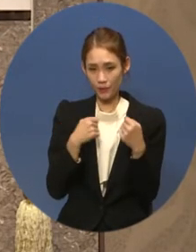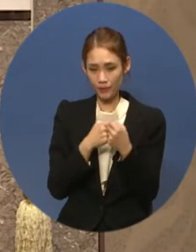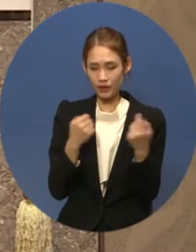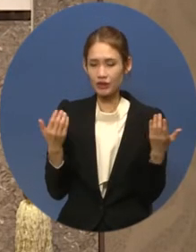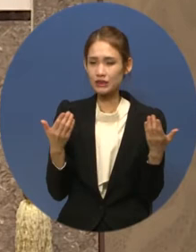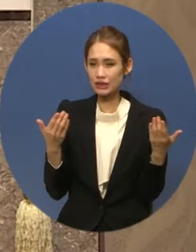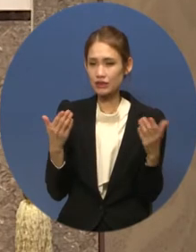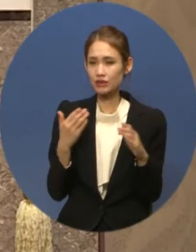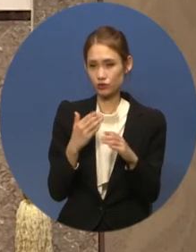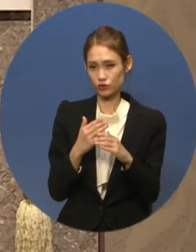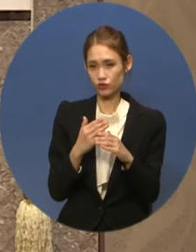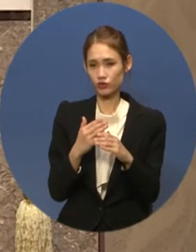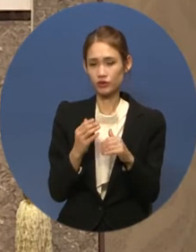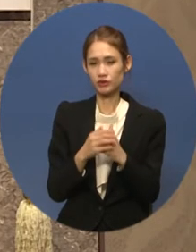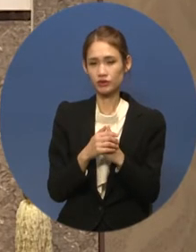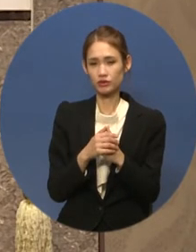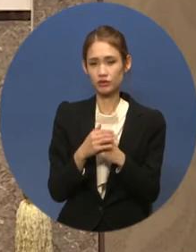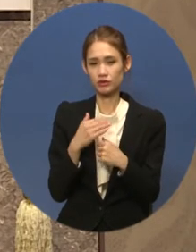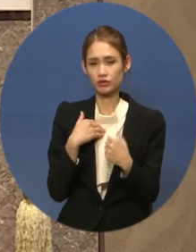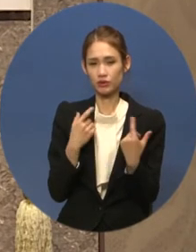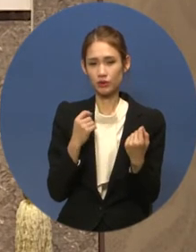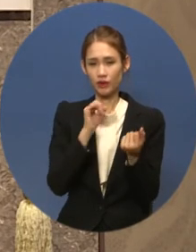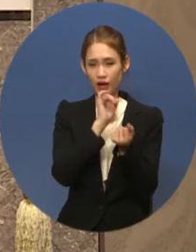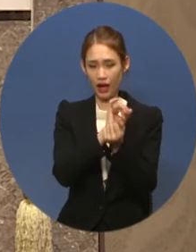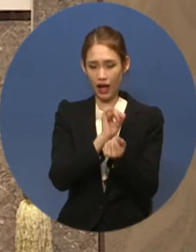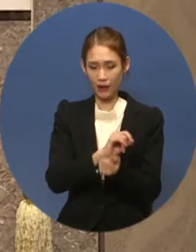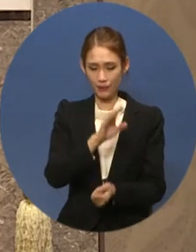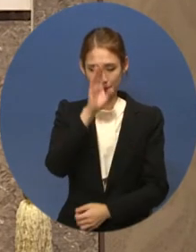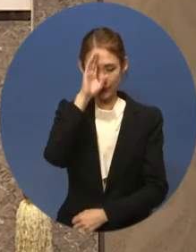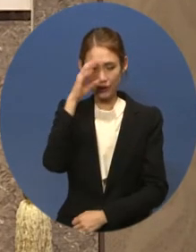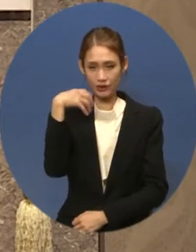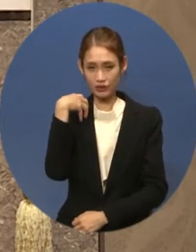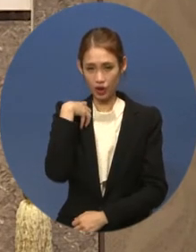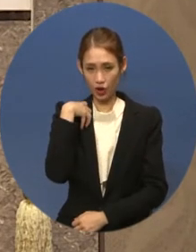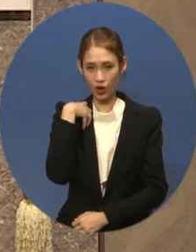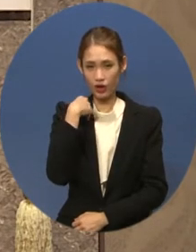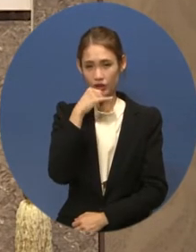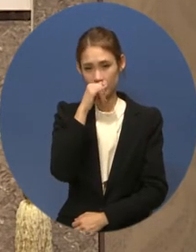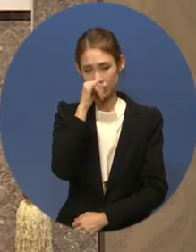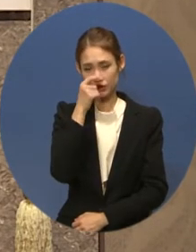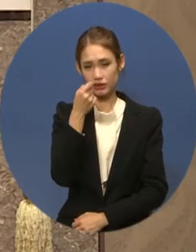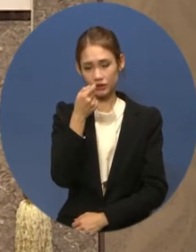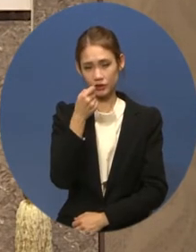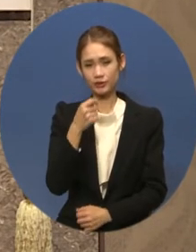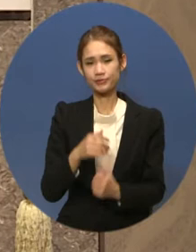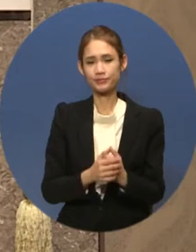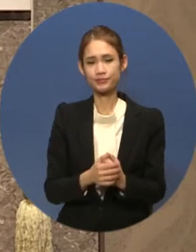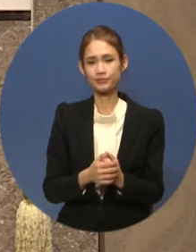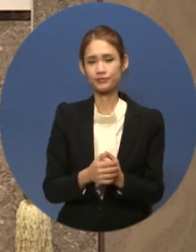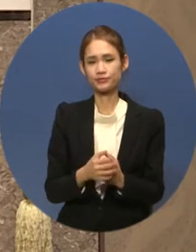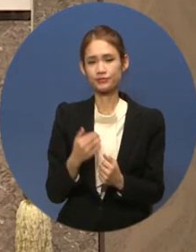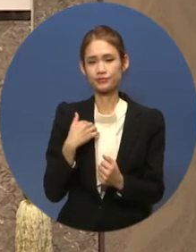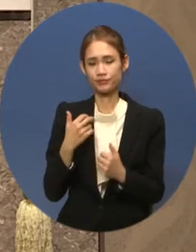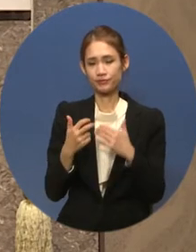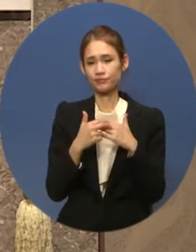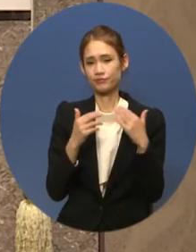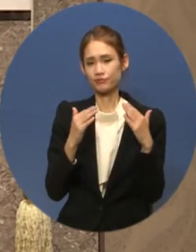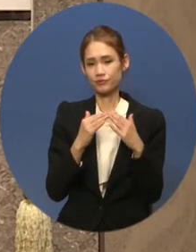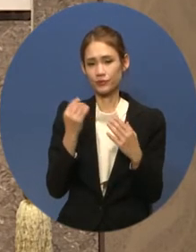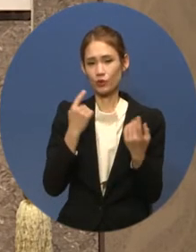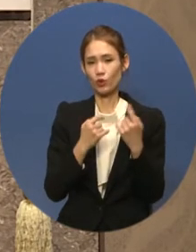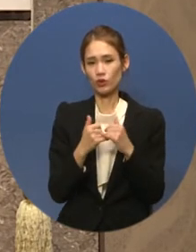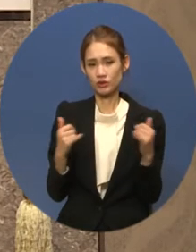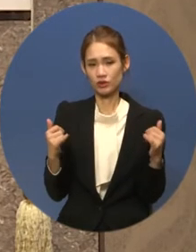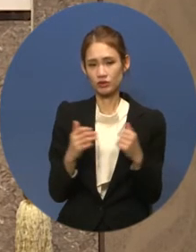계세요 어 저희가 아무래도 감염병 전담 을 하고 있고 그러다 보니까 저희 병원에 오시는 분들도